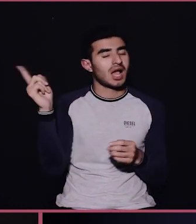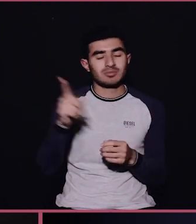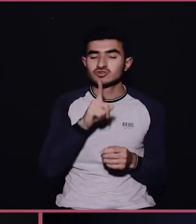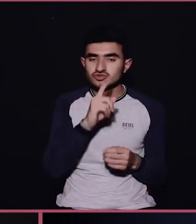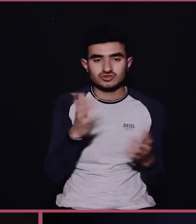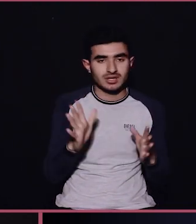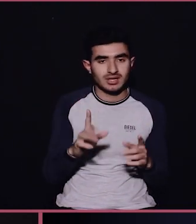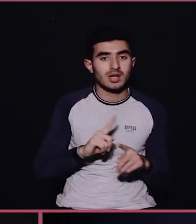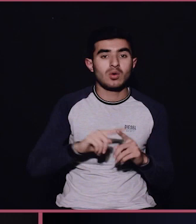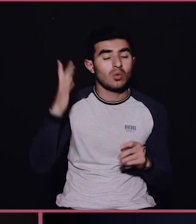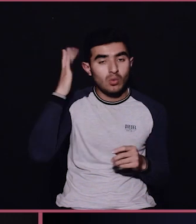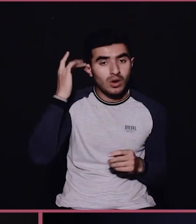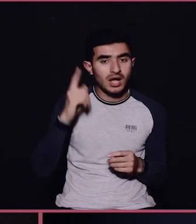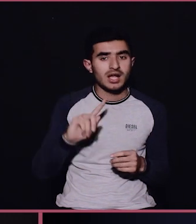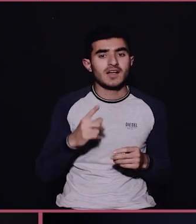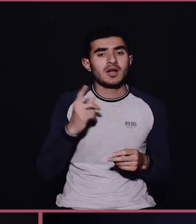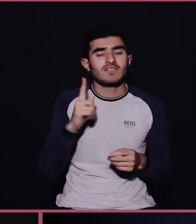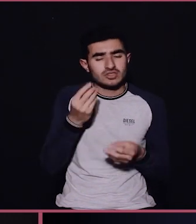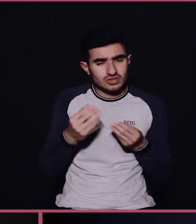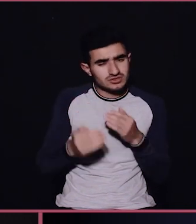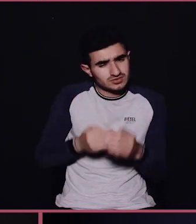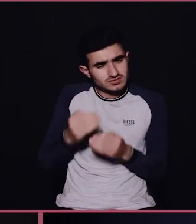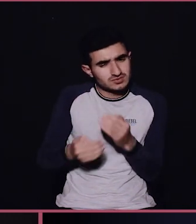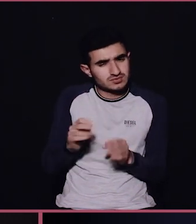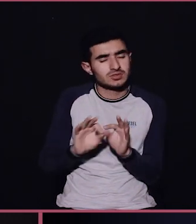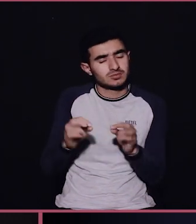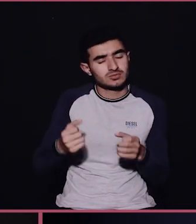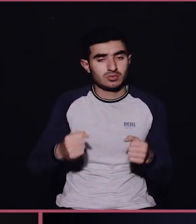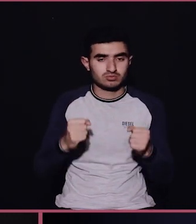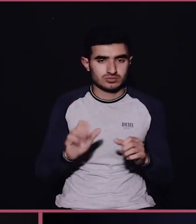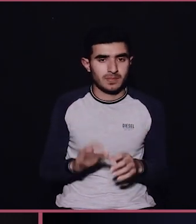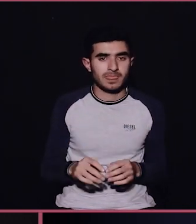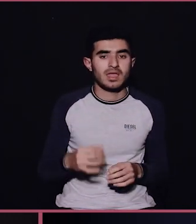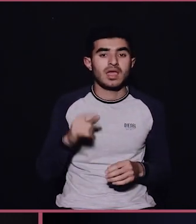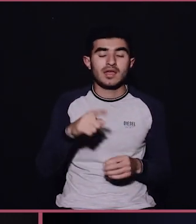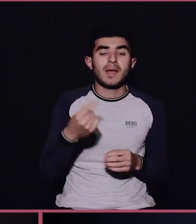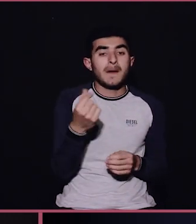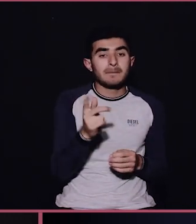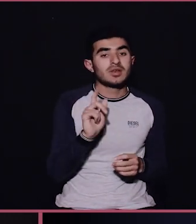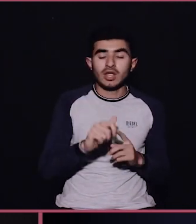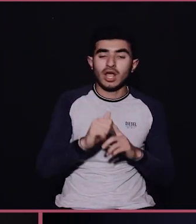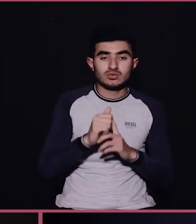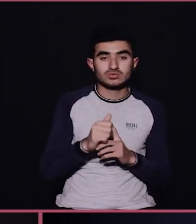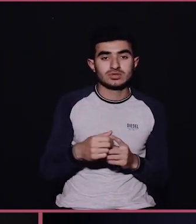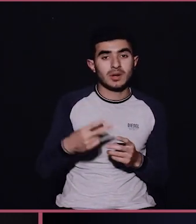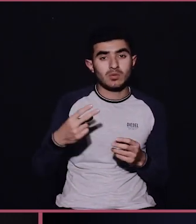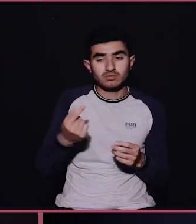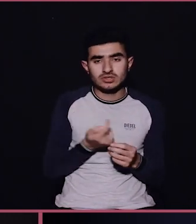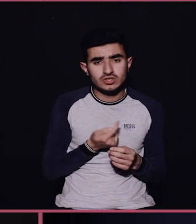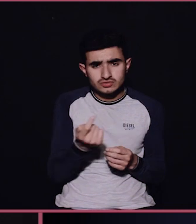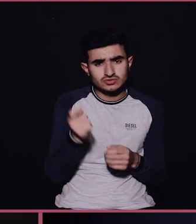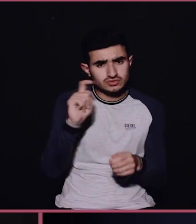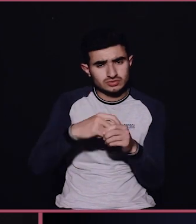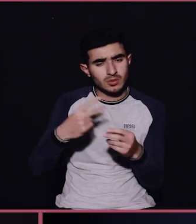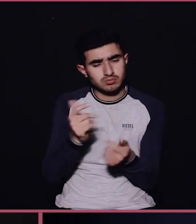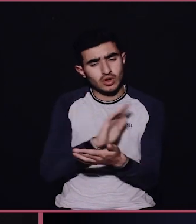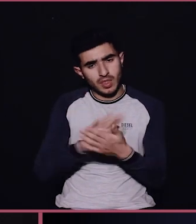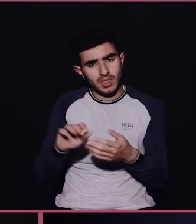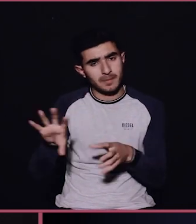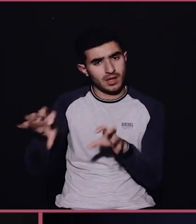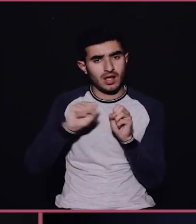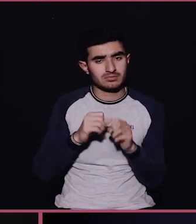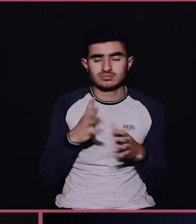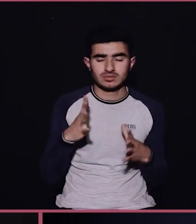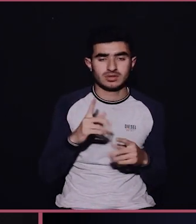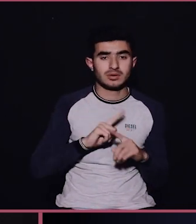wealth creation, and in any case, money is the byproduct. What matters is creating value. If you're getting into it just to